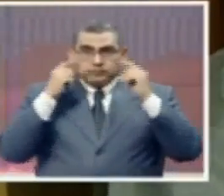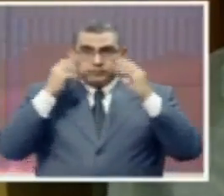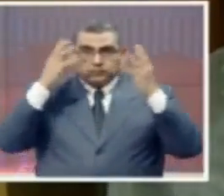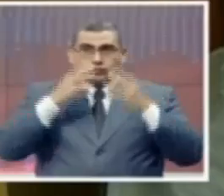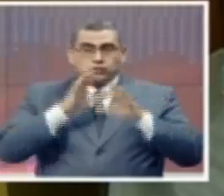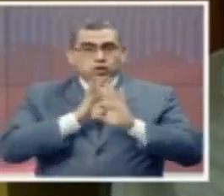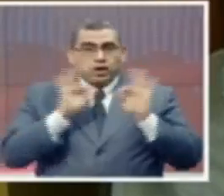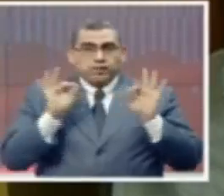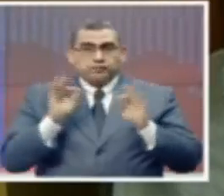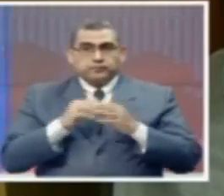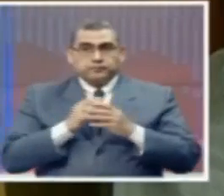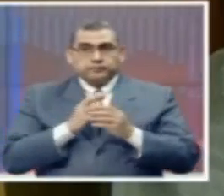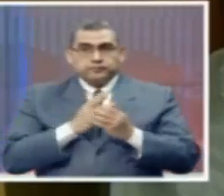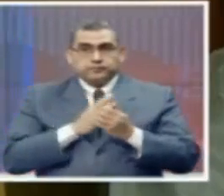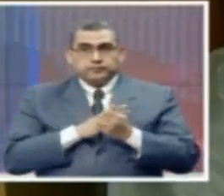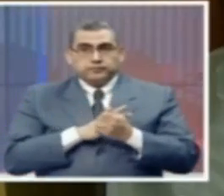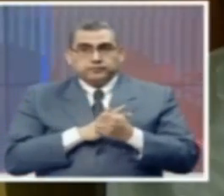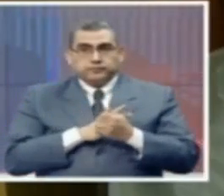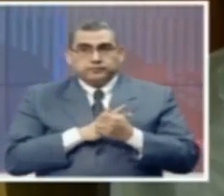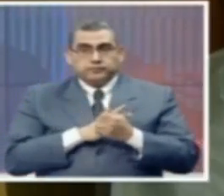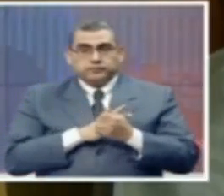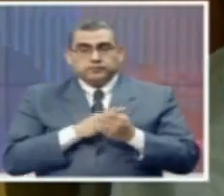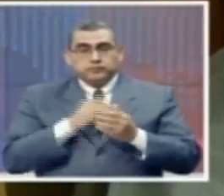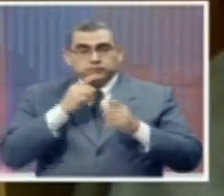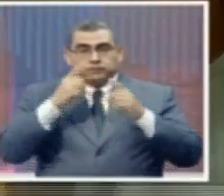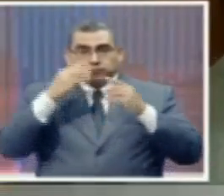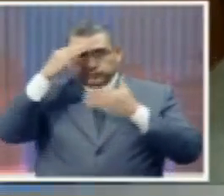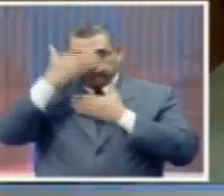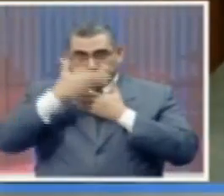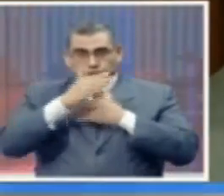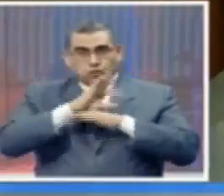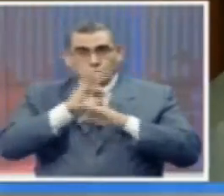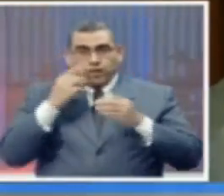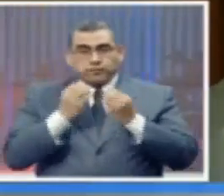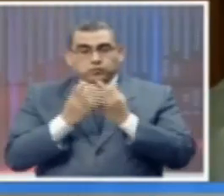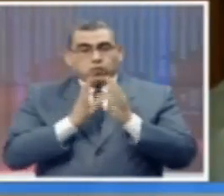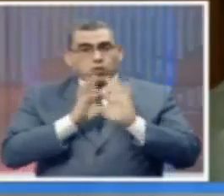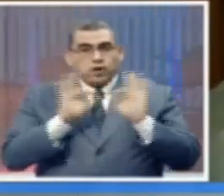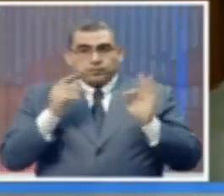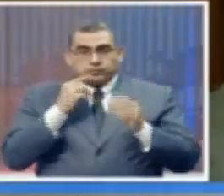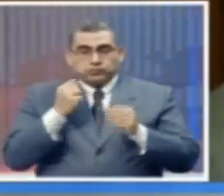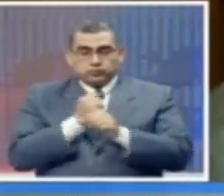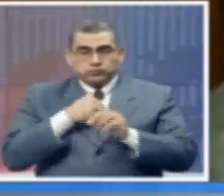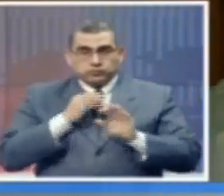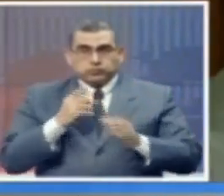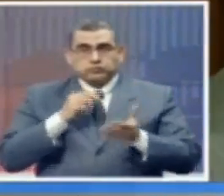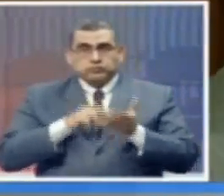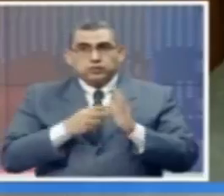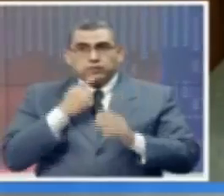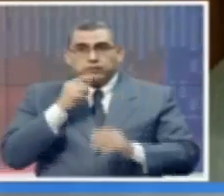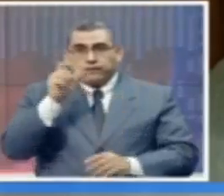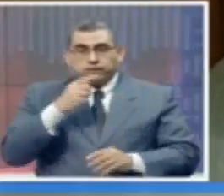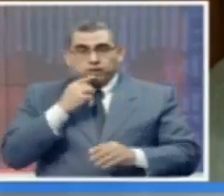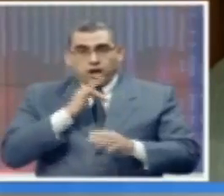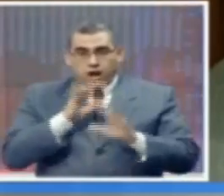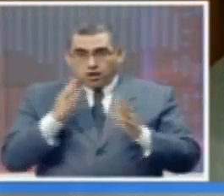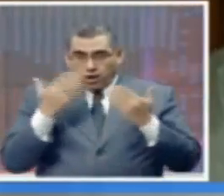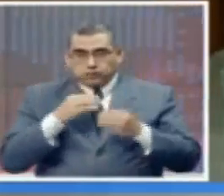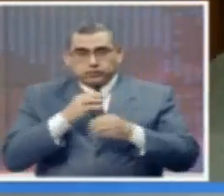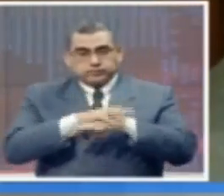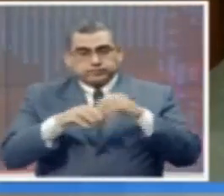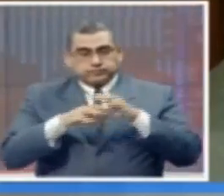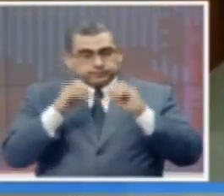والكمامة والسيفتي شيل والجوانتي ده بالنسبة لي، ومع كل حالة بغير طبعا